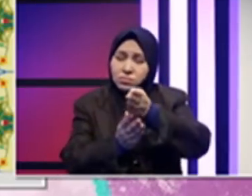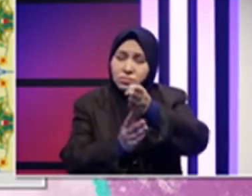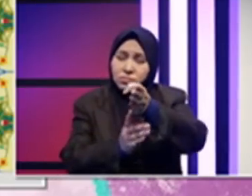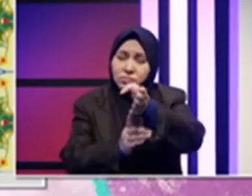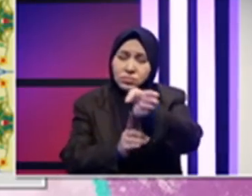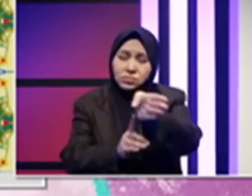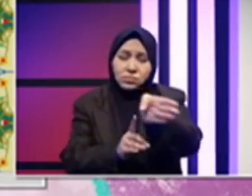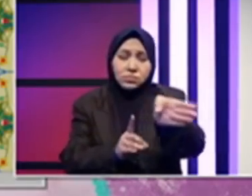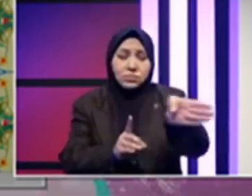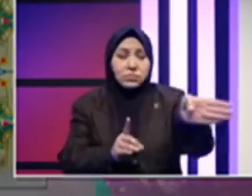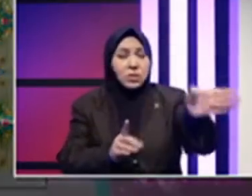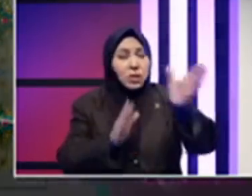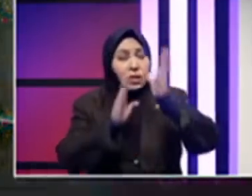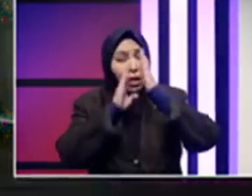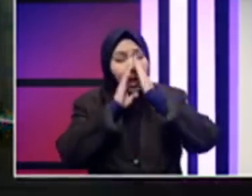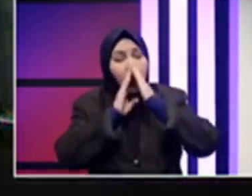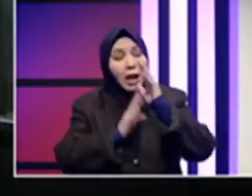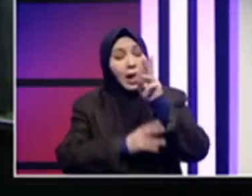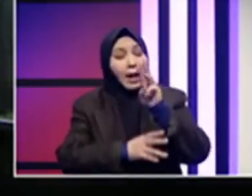الضالين